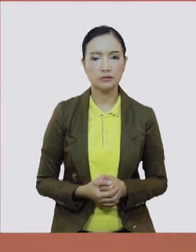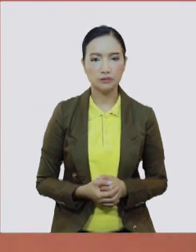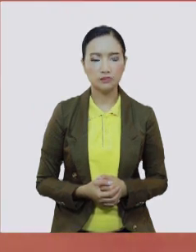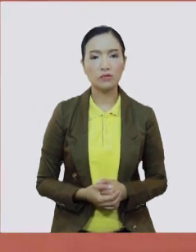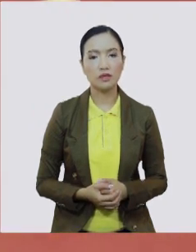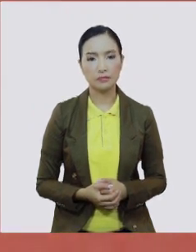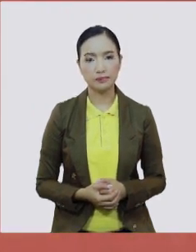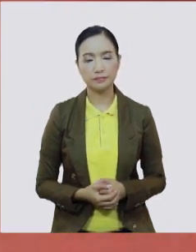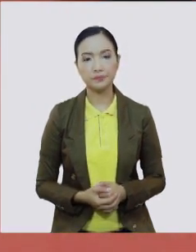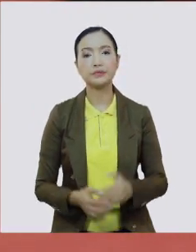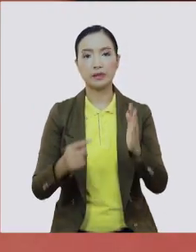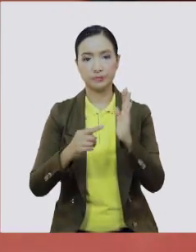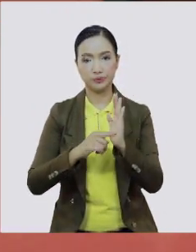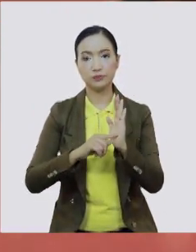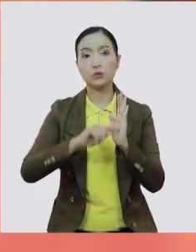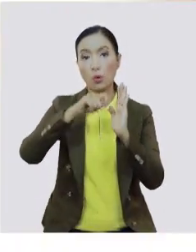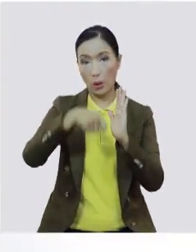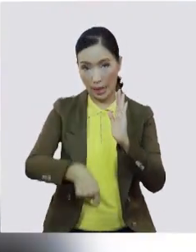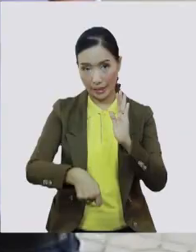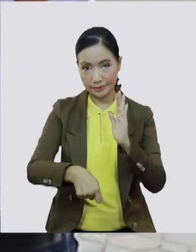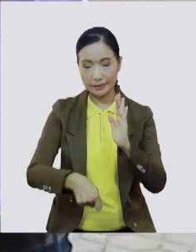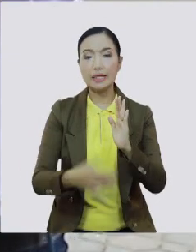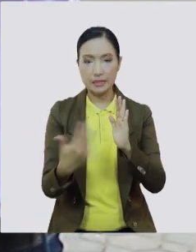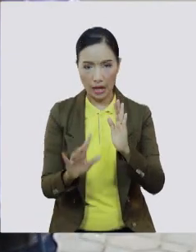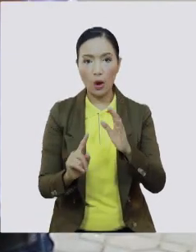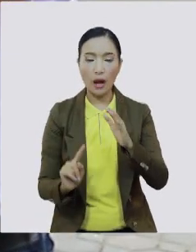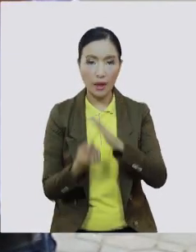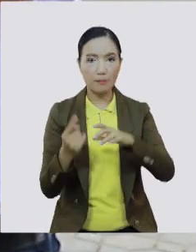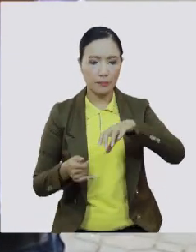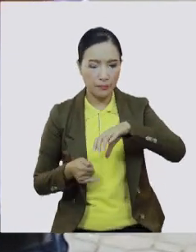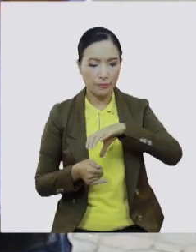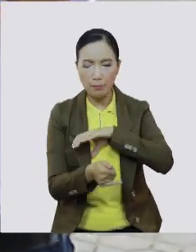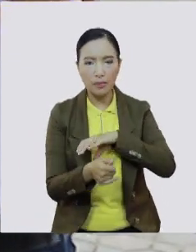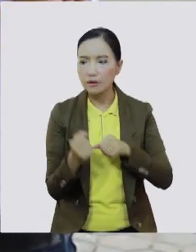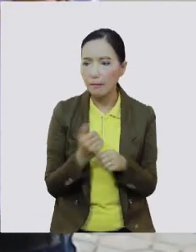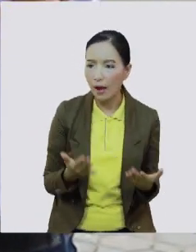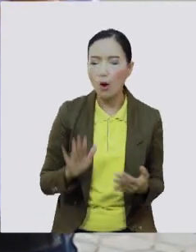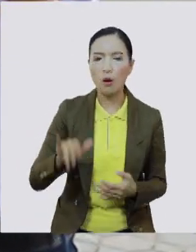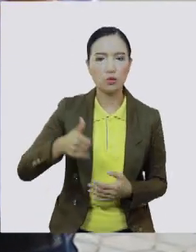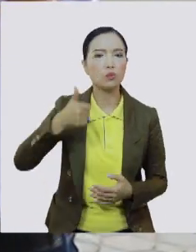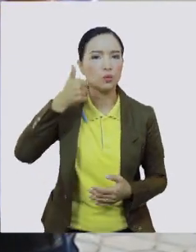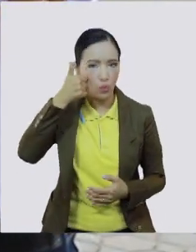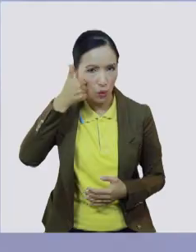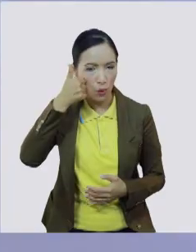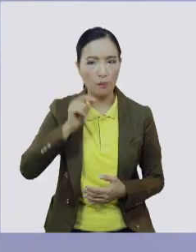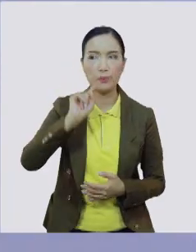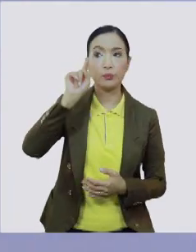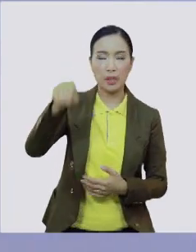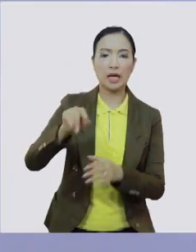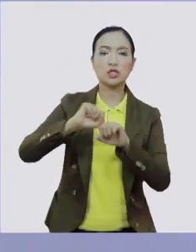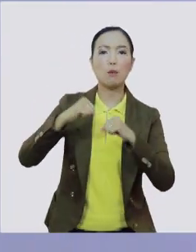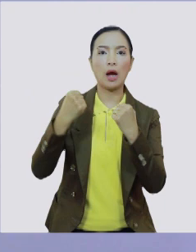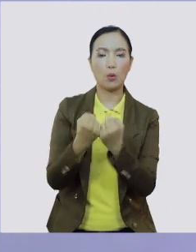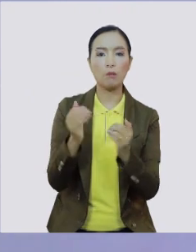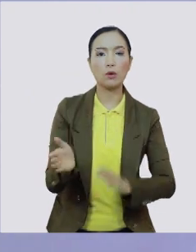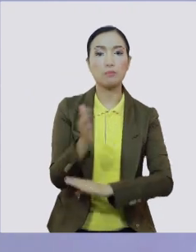จากโคราชเราเริ่มต้นออกเดินทางไป หนูเลือกที่จะโทรหาสมาคมคนพิการโทรหาด้วยตัว